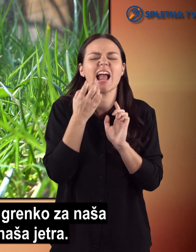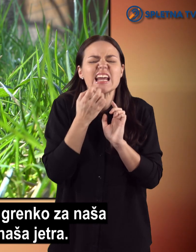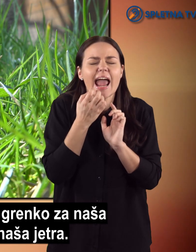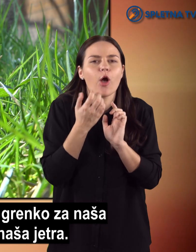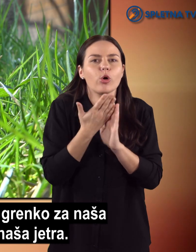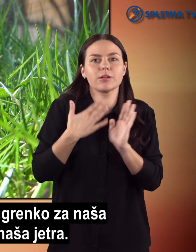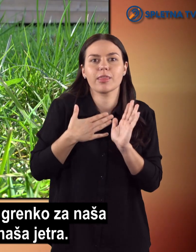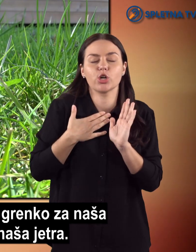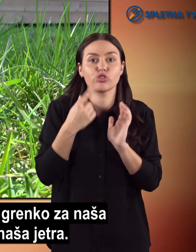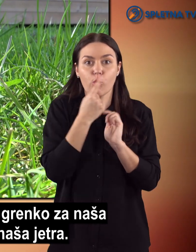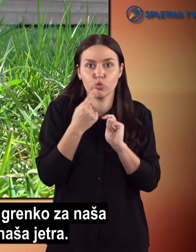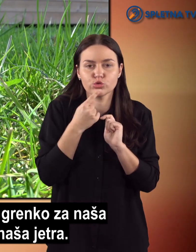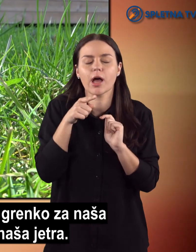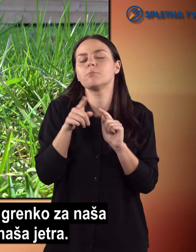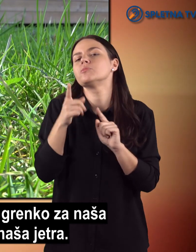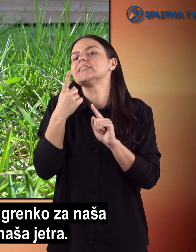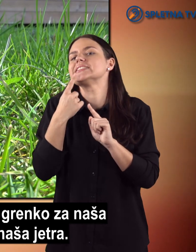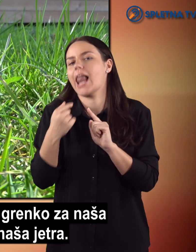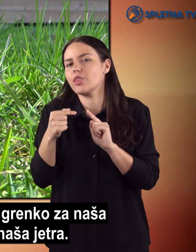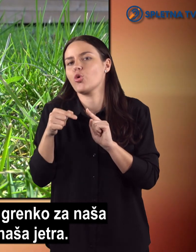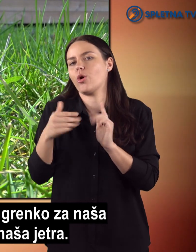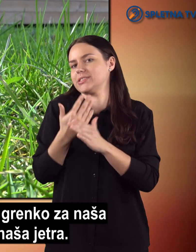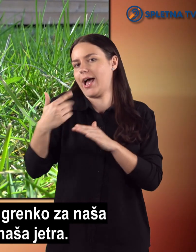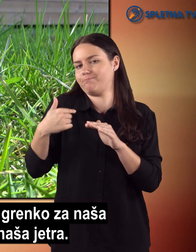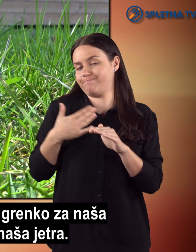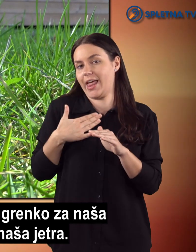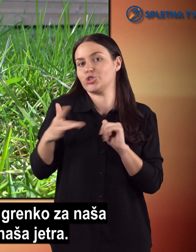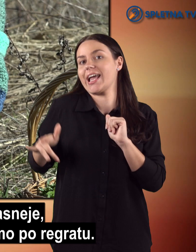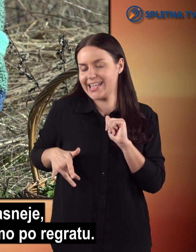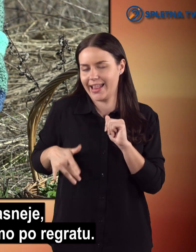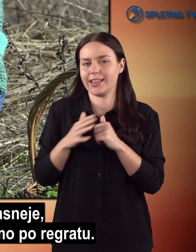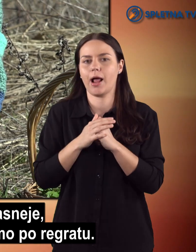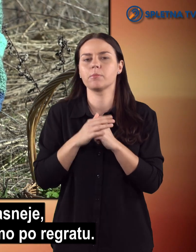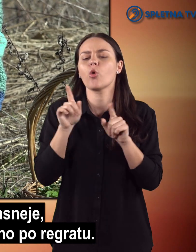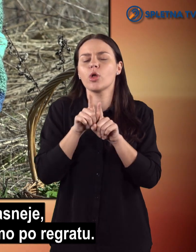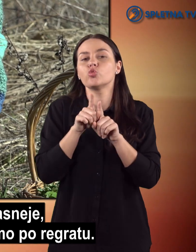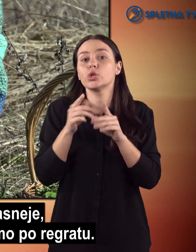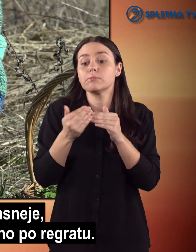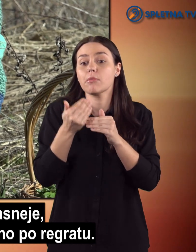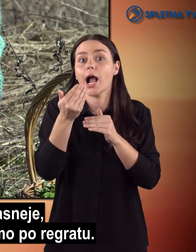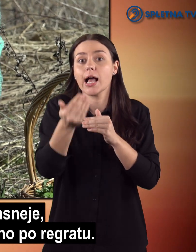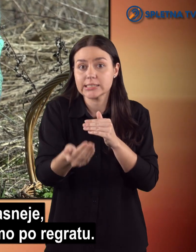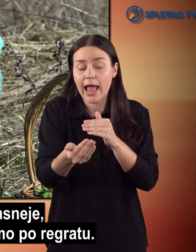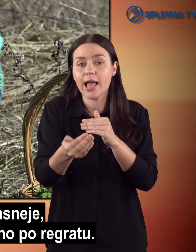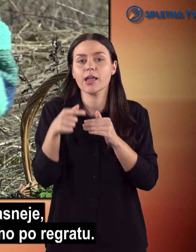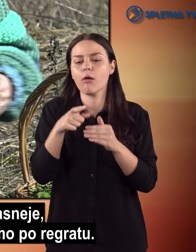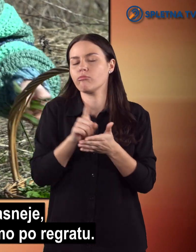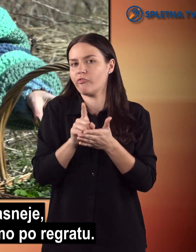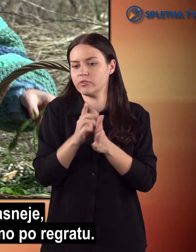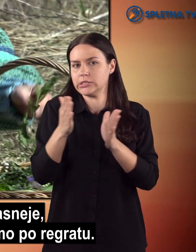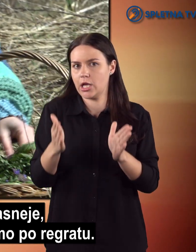naša usta, je sladko za naša jetra, ne. Tako da tudi kasneje v sezoni